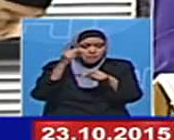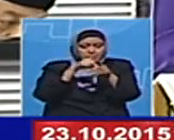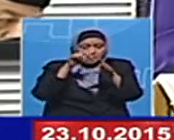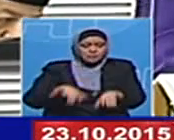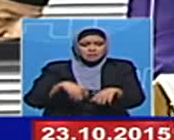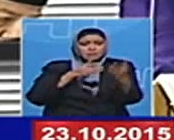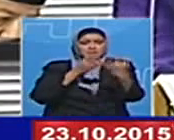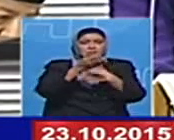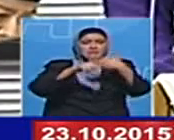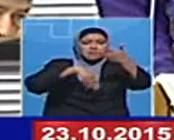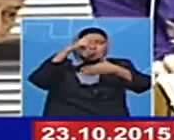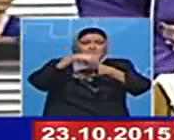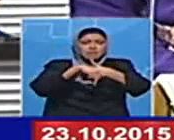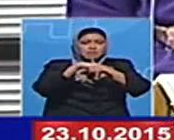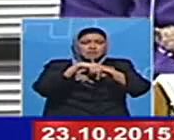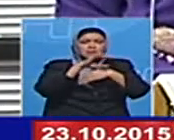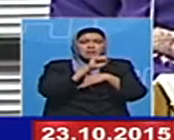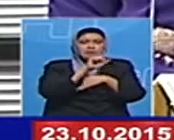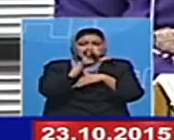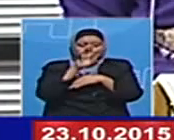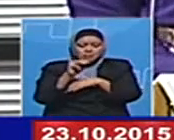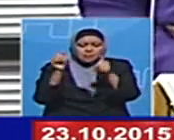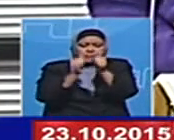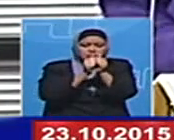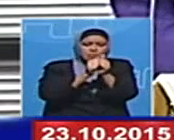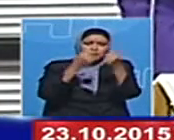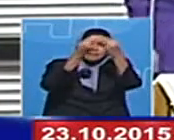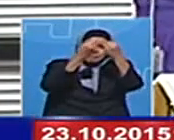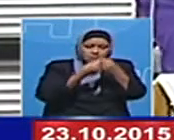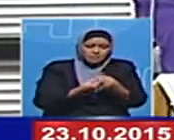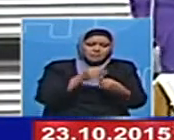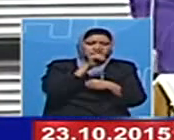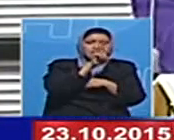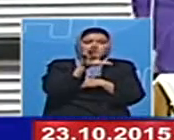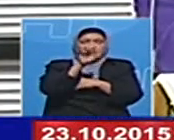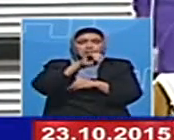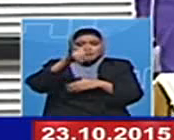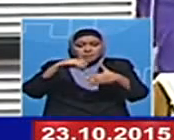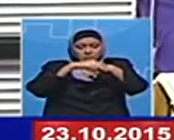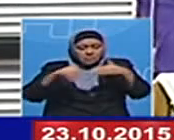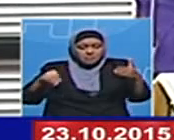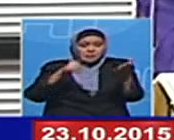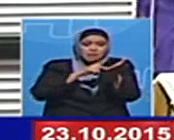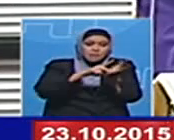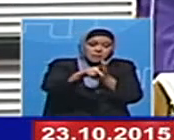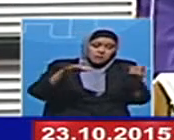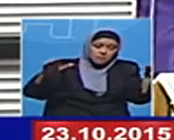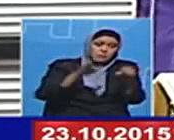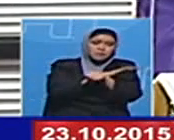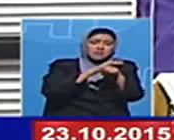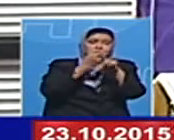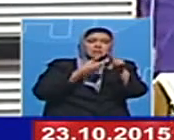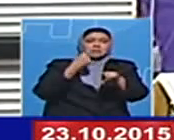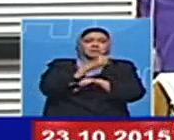skim latihan 1 Malaysia atau slim dengan kos R50 juta yang akan dibiayai sepenuhnya oleh